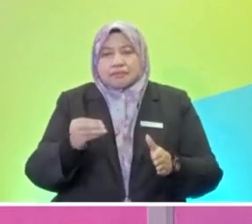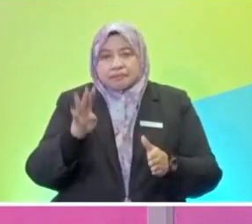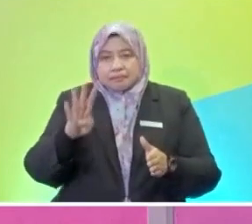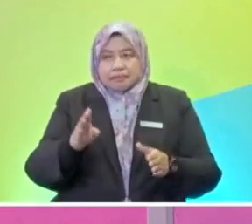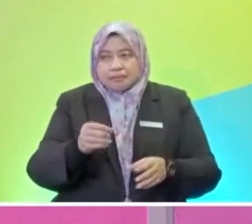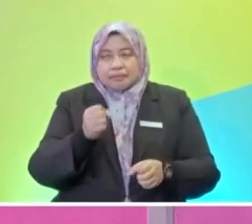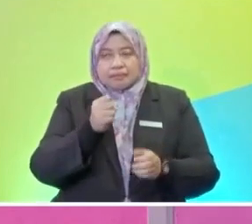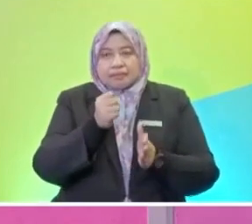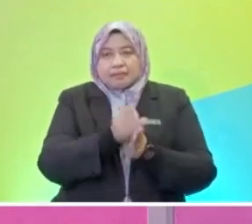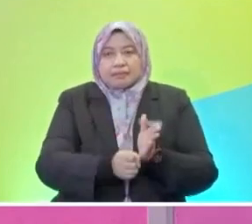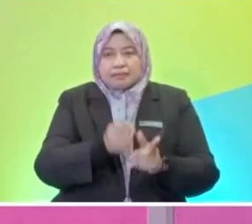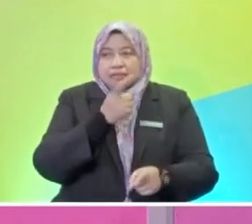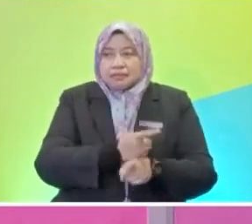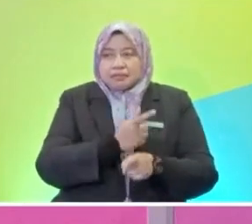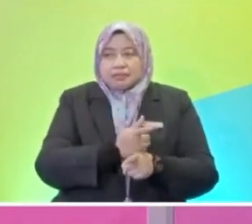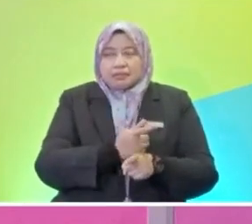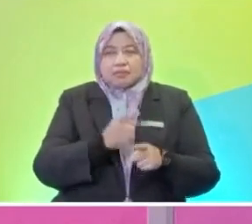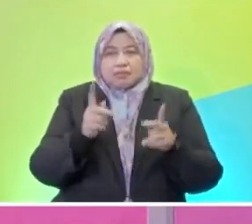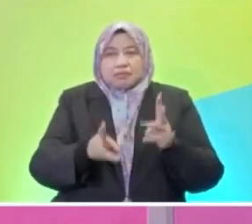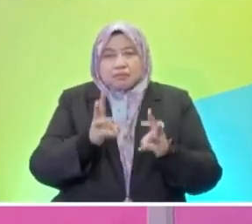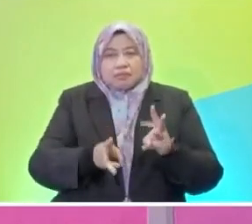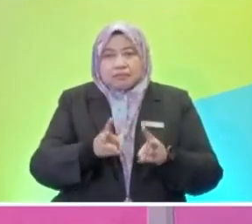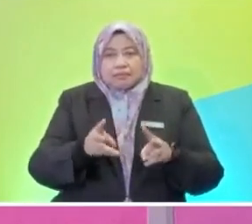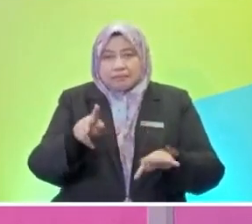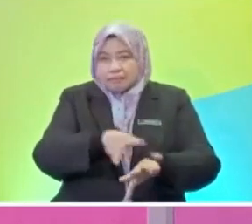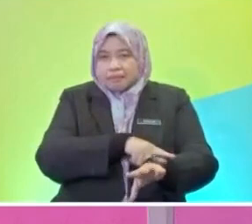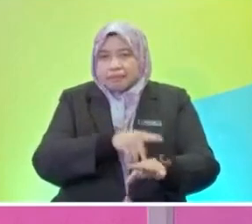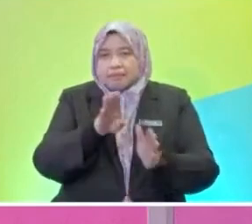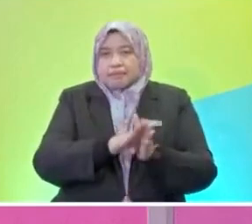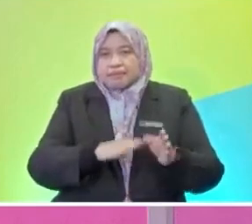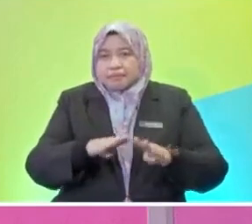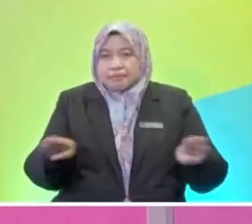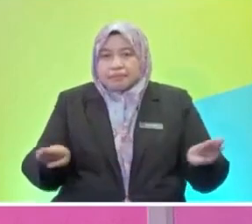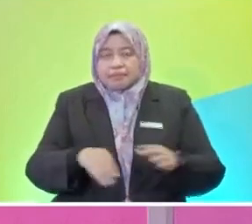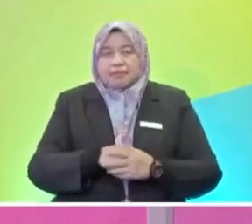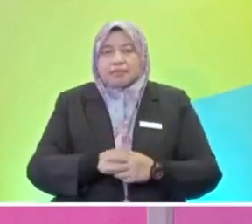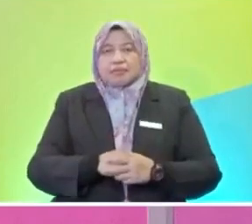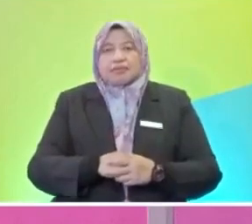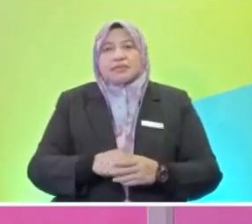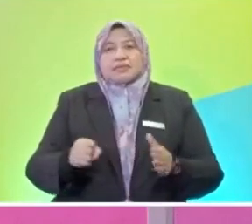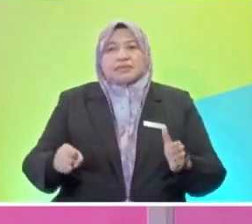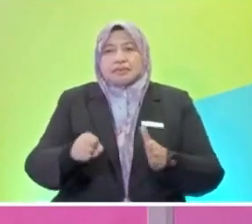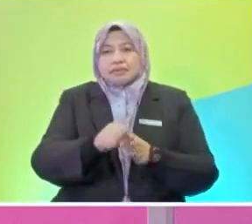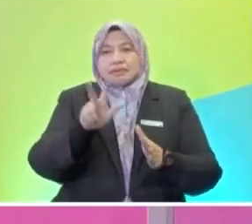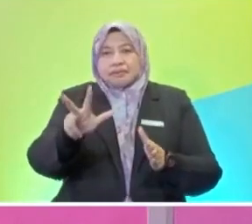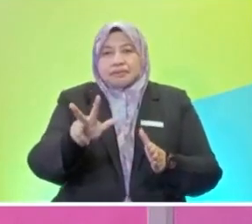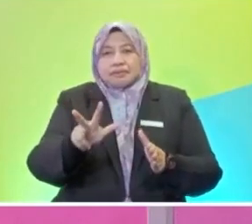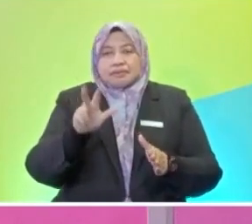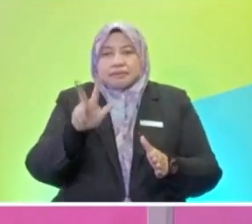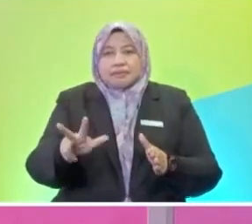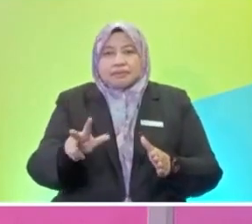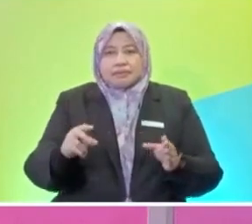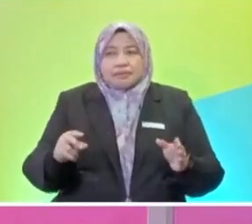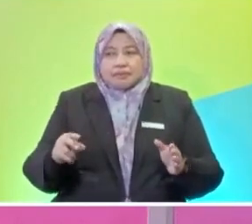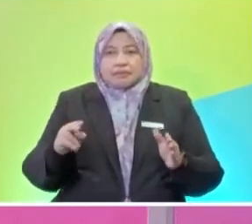walaupun panjangnya berbeda seterusnya segitiga 3